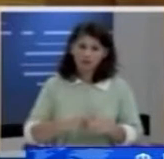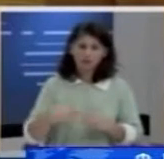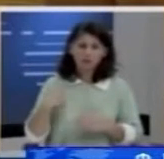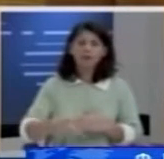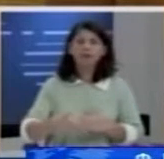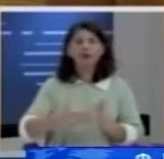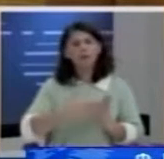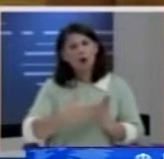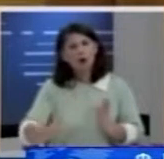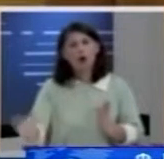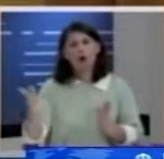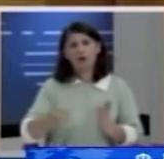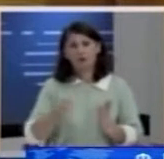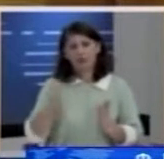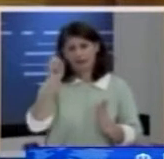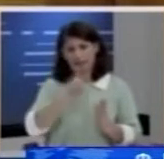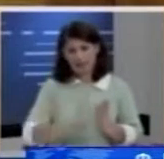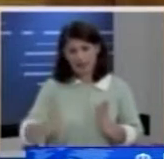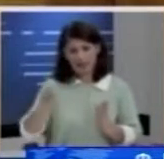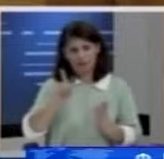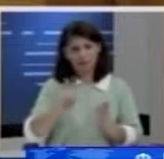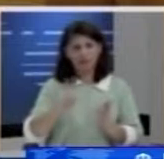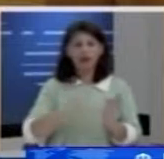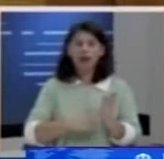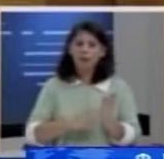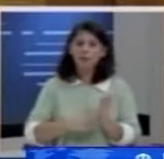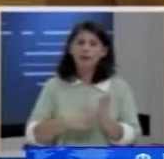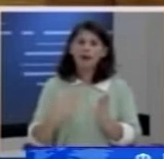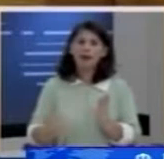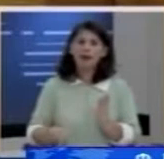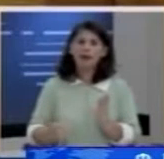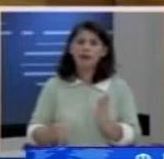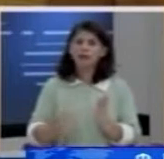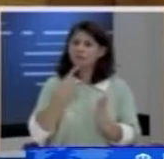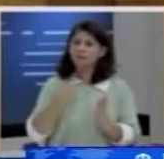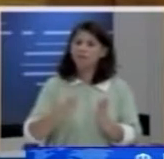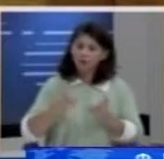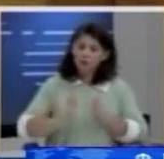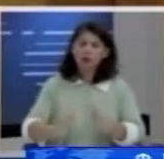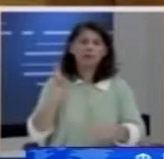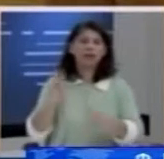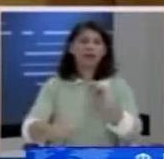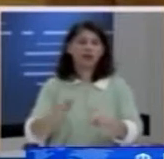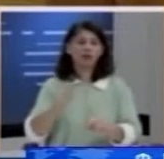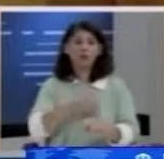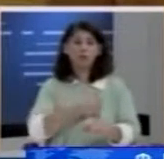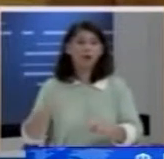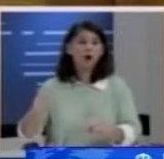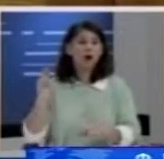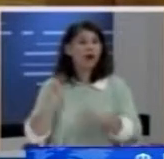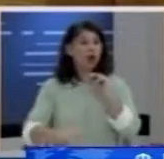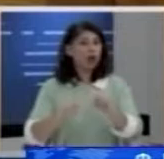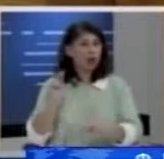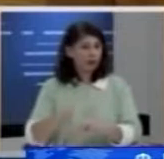από όλα όσα έγιναν την Κυριακή, έπρεπε να έχετε προκηρύξει εκλογές. Μόνο οι